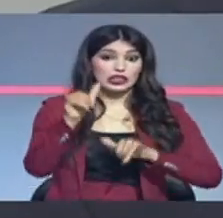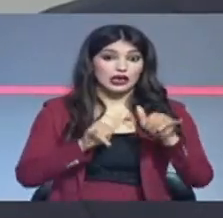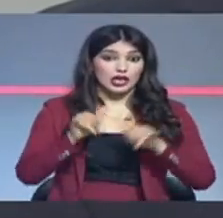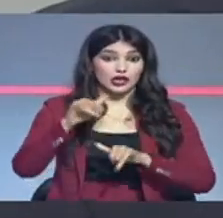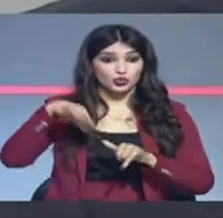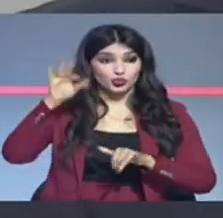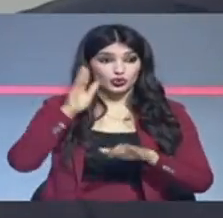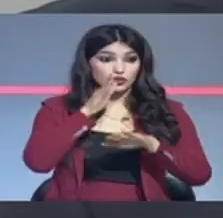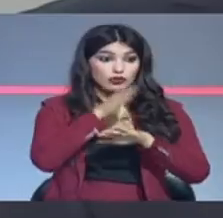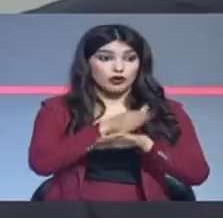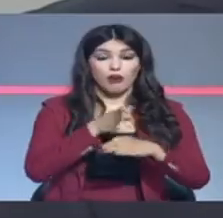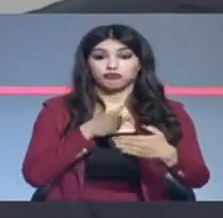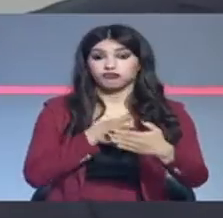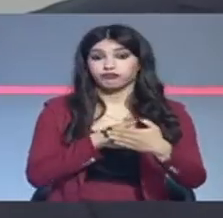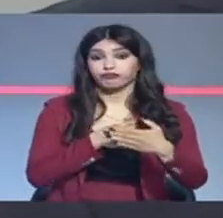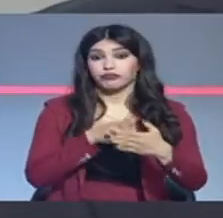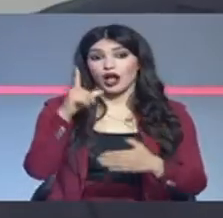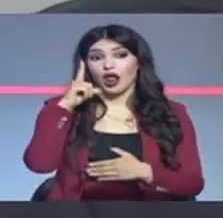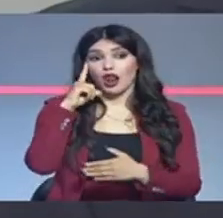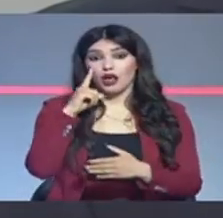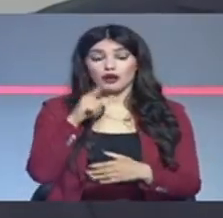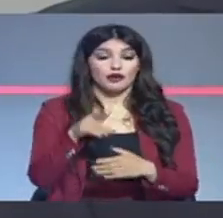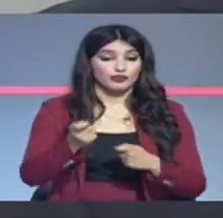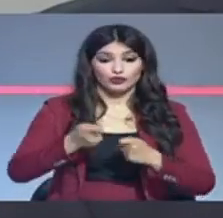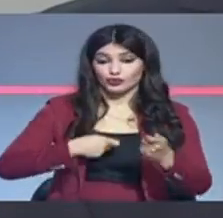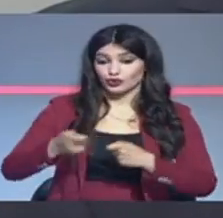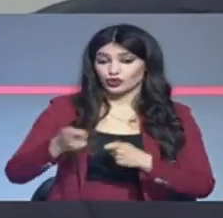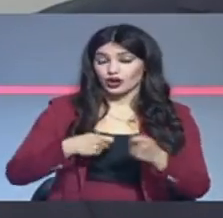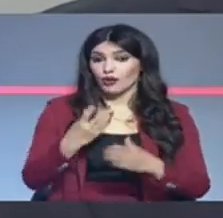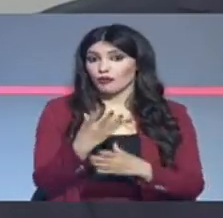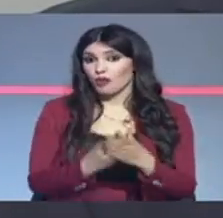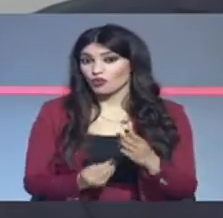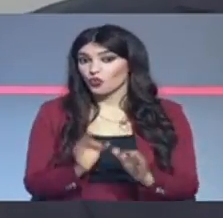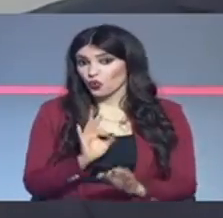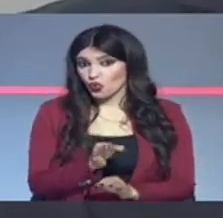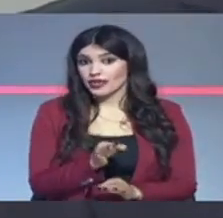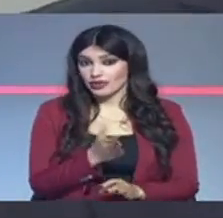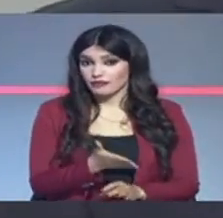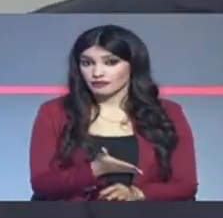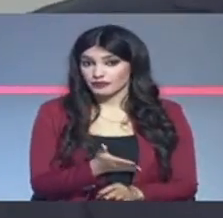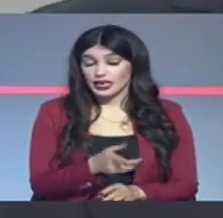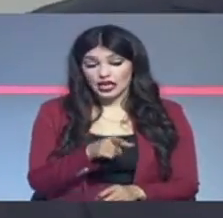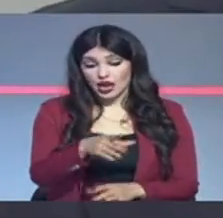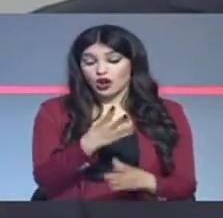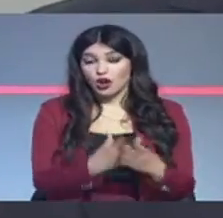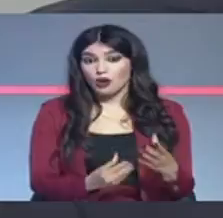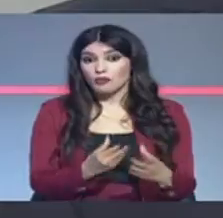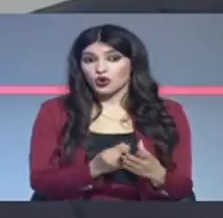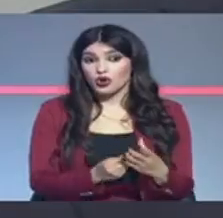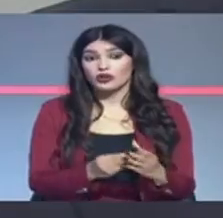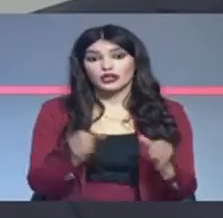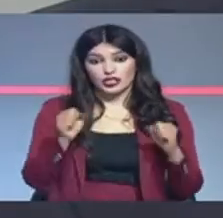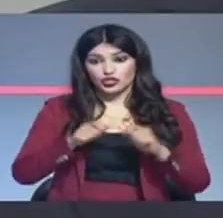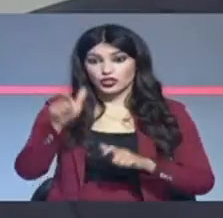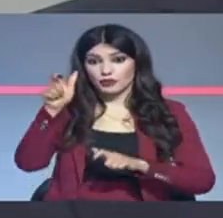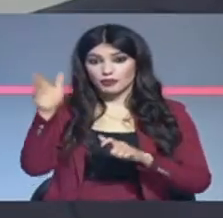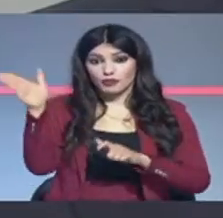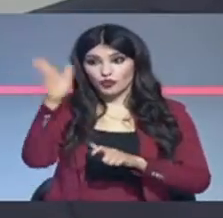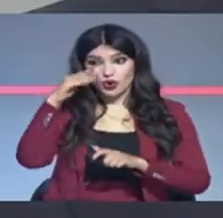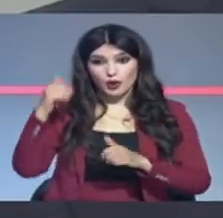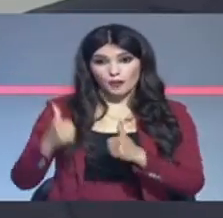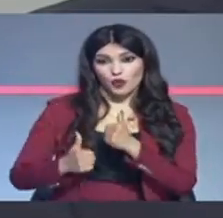ليبيا الساحه النسبيه الغياب هذيك اسمح البعض وبلدان منافسه